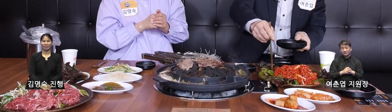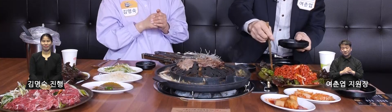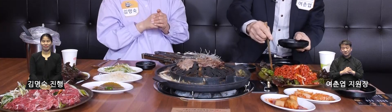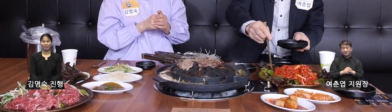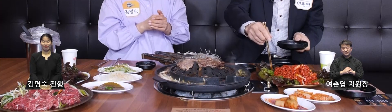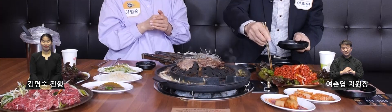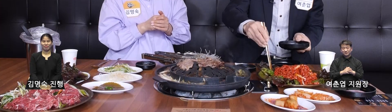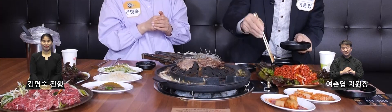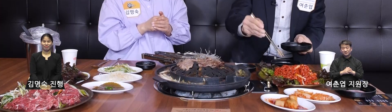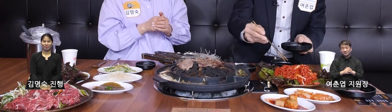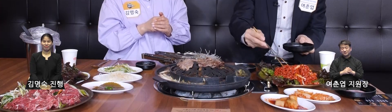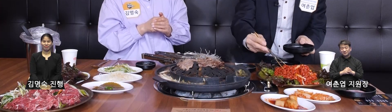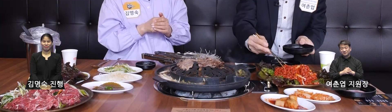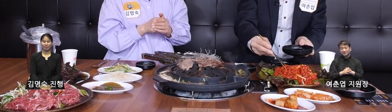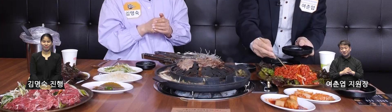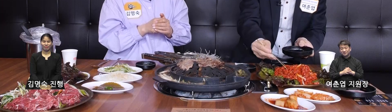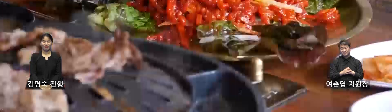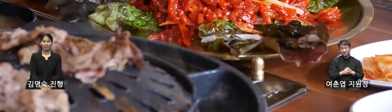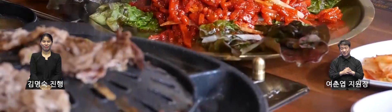드셔야 돼요.